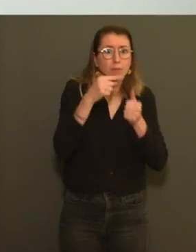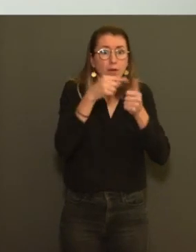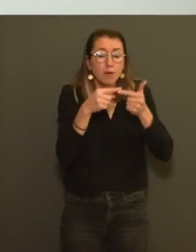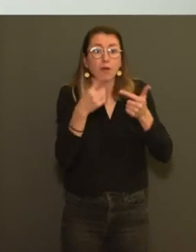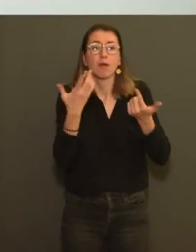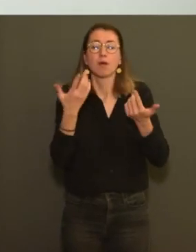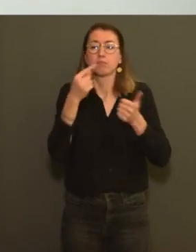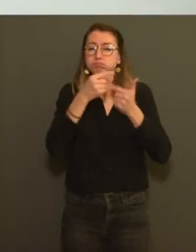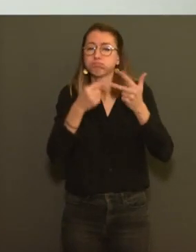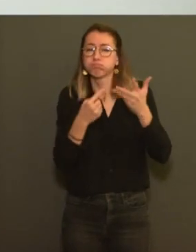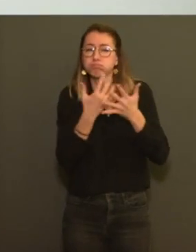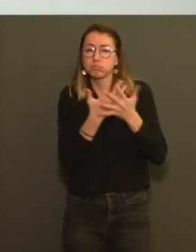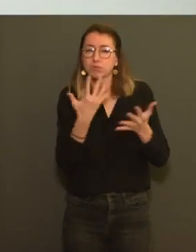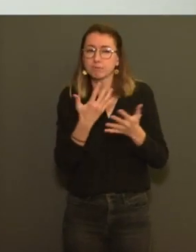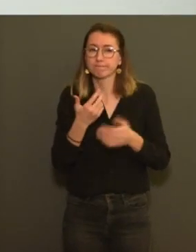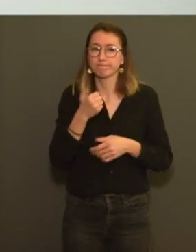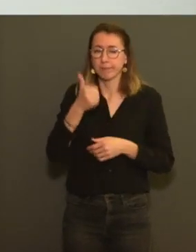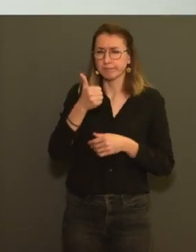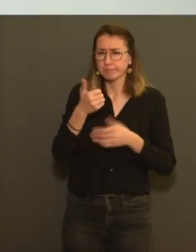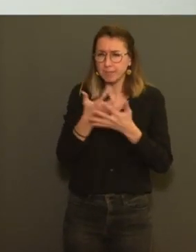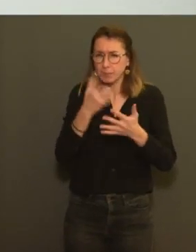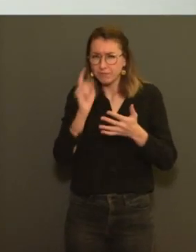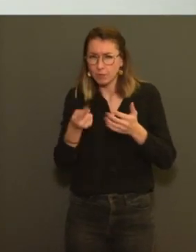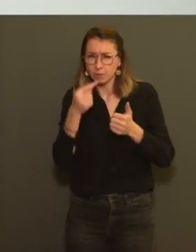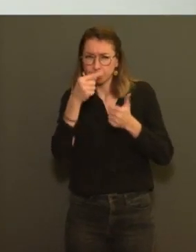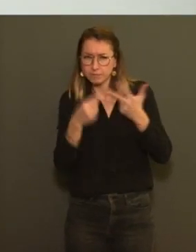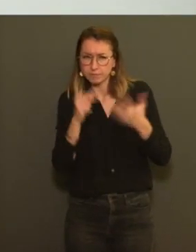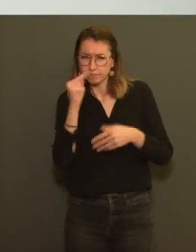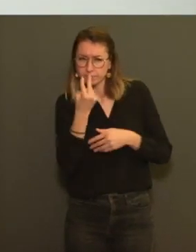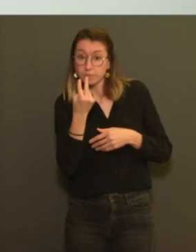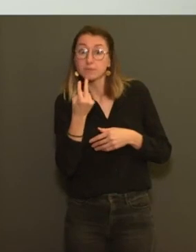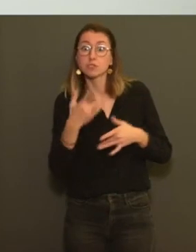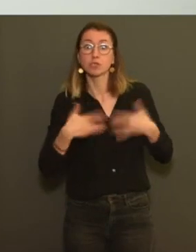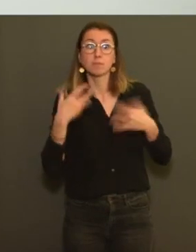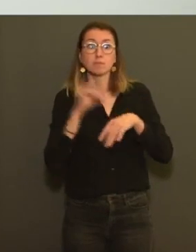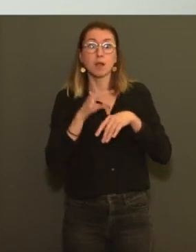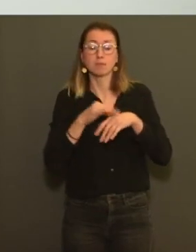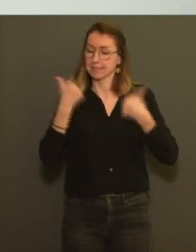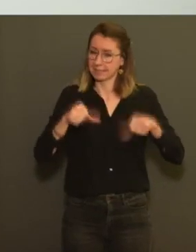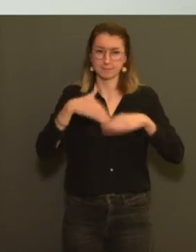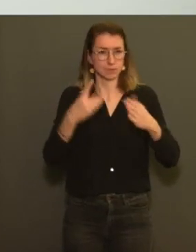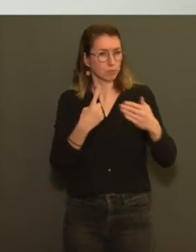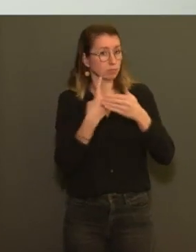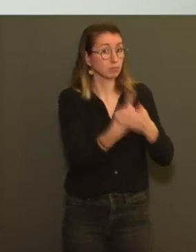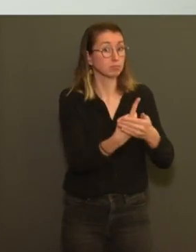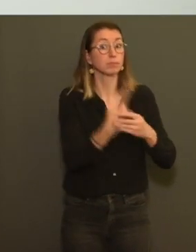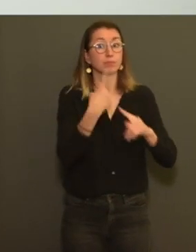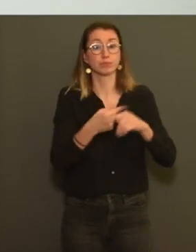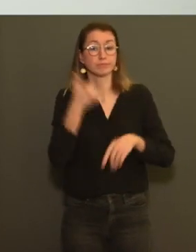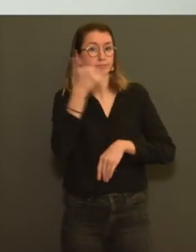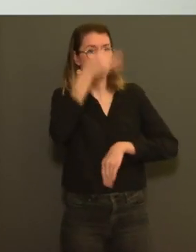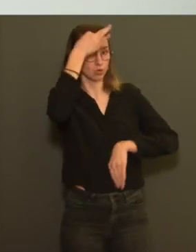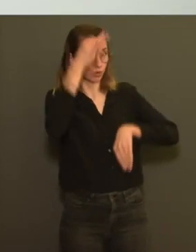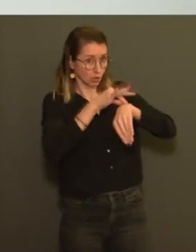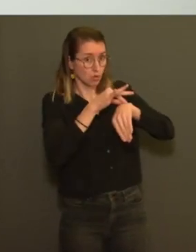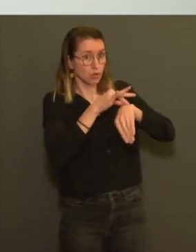par définition, vous allez vous isoler et contacter par téléphone votre médecin traitant qui vérifiera avec vous que ceci peut